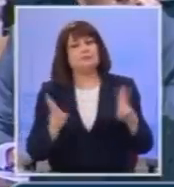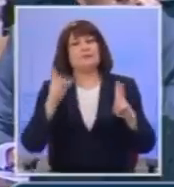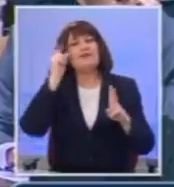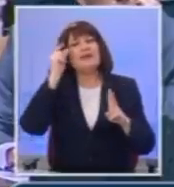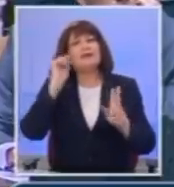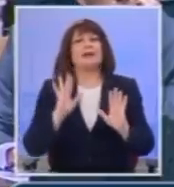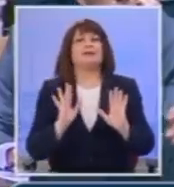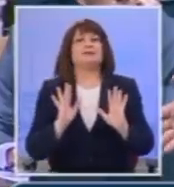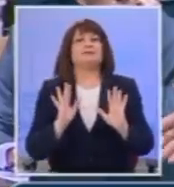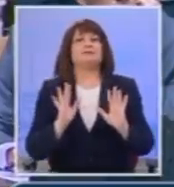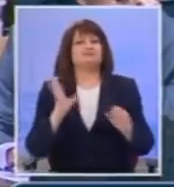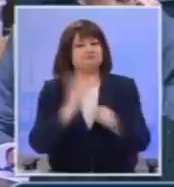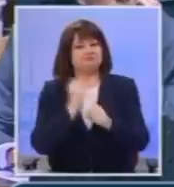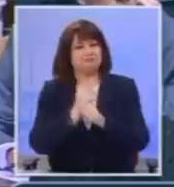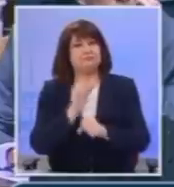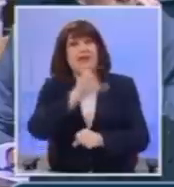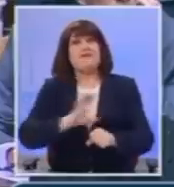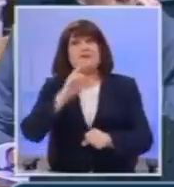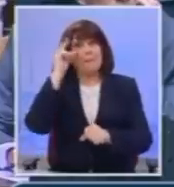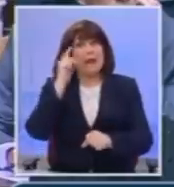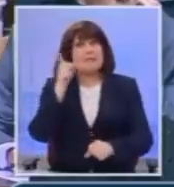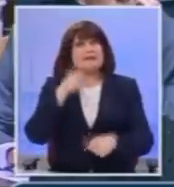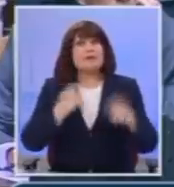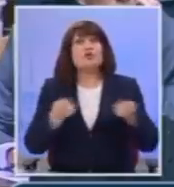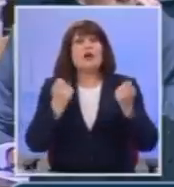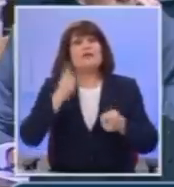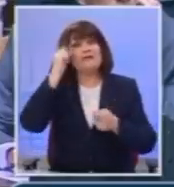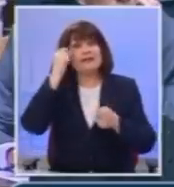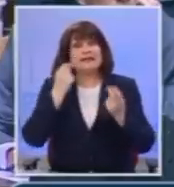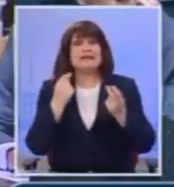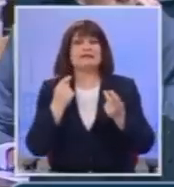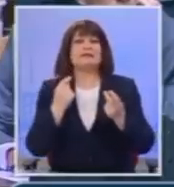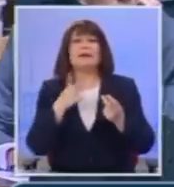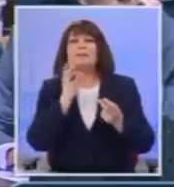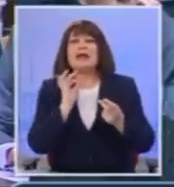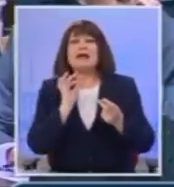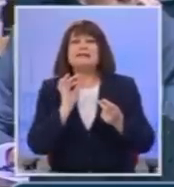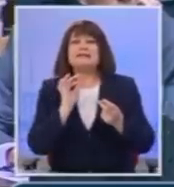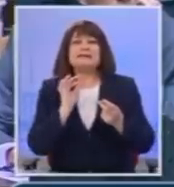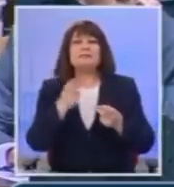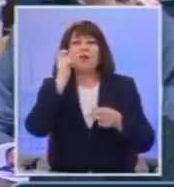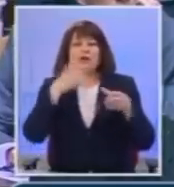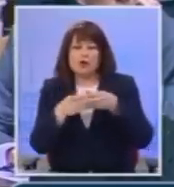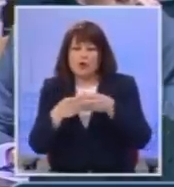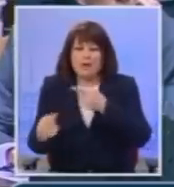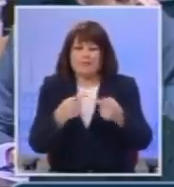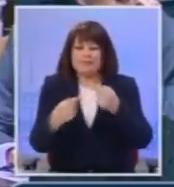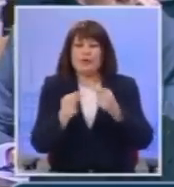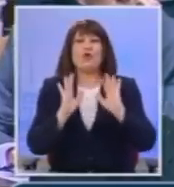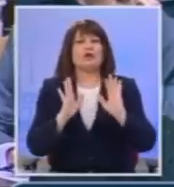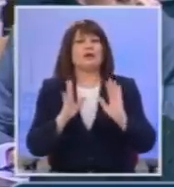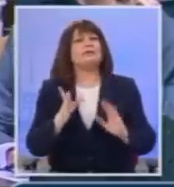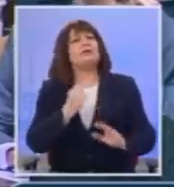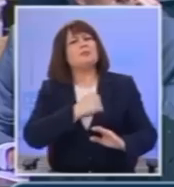το έχουν κάνει με επιτυχία σε όλα τα ευρωπαϊκά πανεπιστήμια, να αφήσουμε τους φοιτητές έξω από μια στήρα κομματική διαμάχη. Άλλο η πολιτικοποίηση